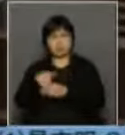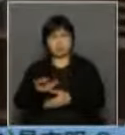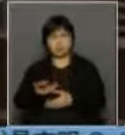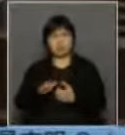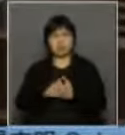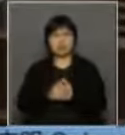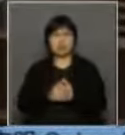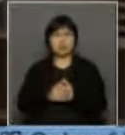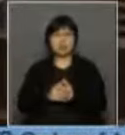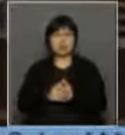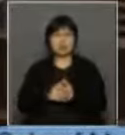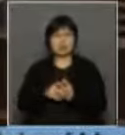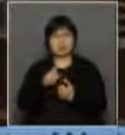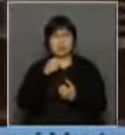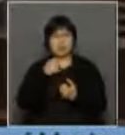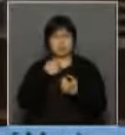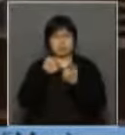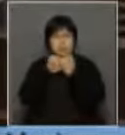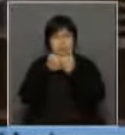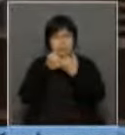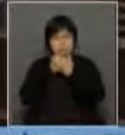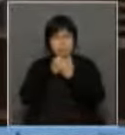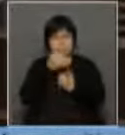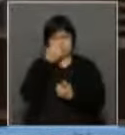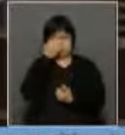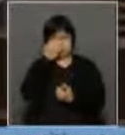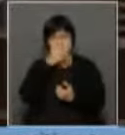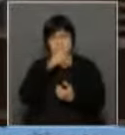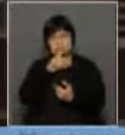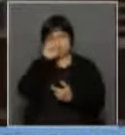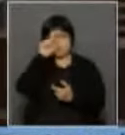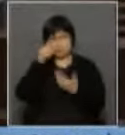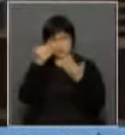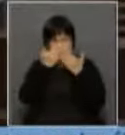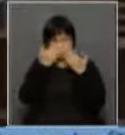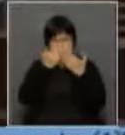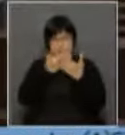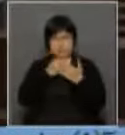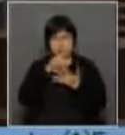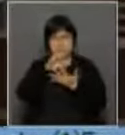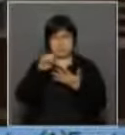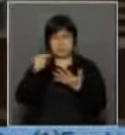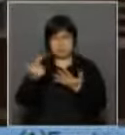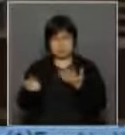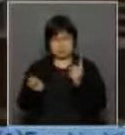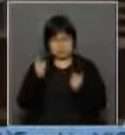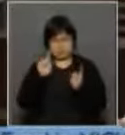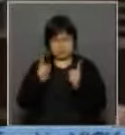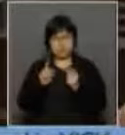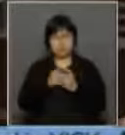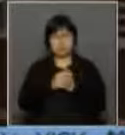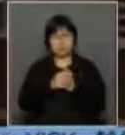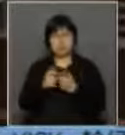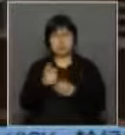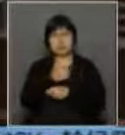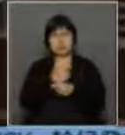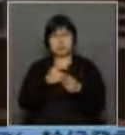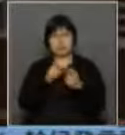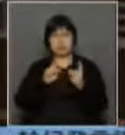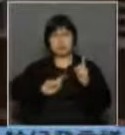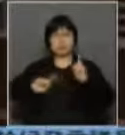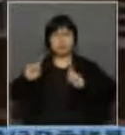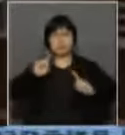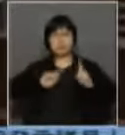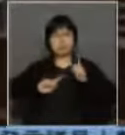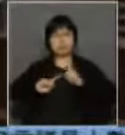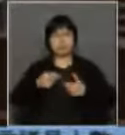常之咧係支持香港，無論喺電視係多啲選擇，又或者係熱一個經濟上嘅自由，呢個都係